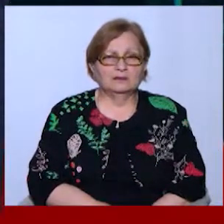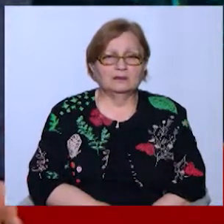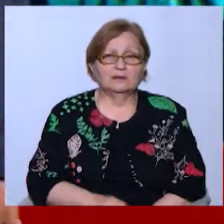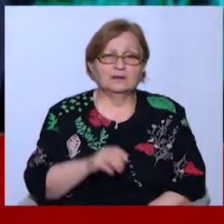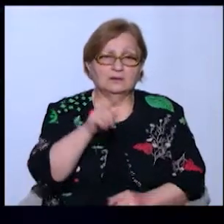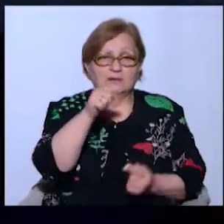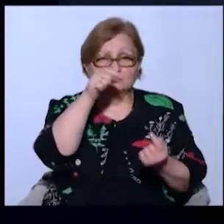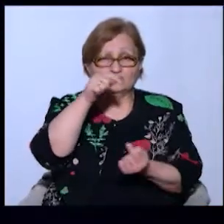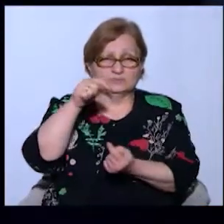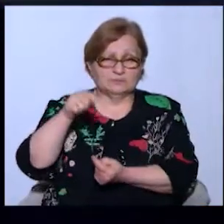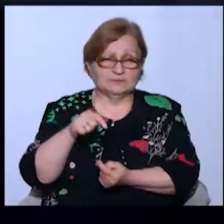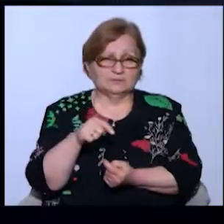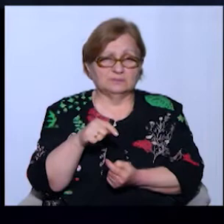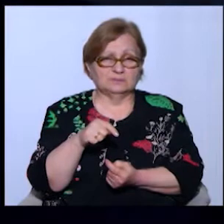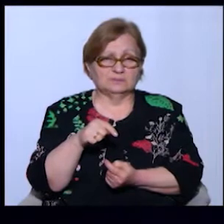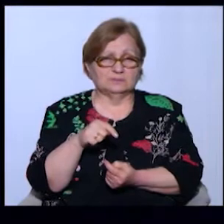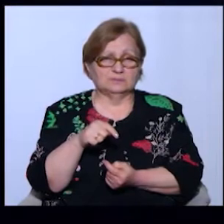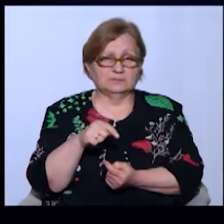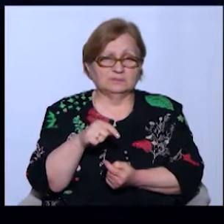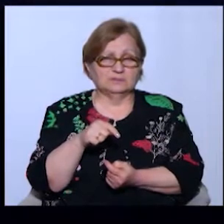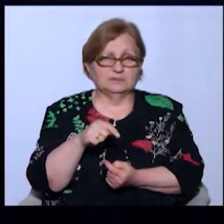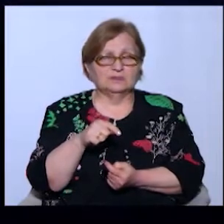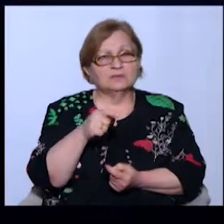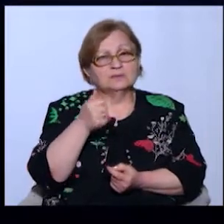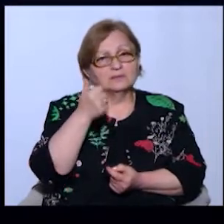შესაბამისად, რამდენი ხელსაყრელი